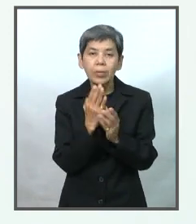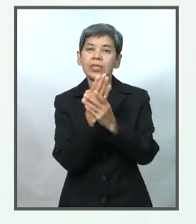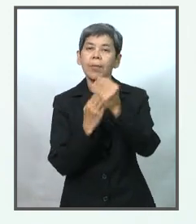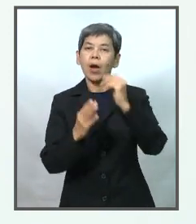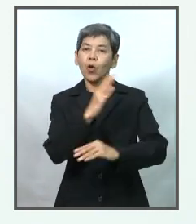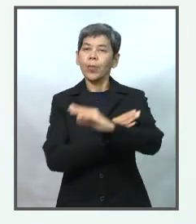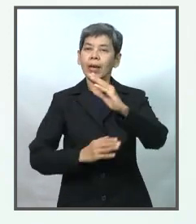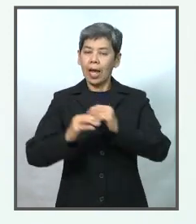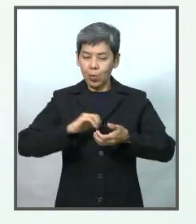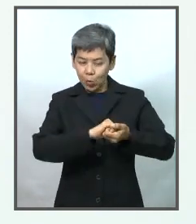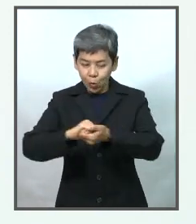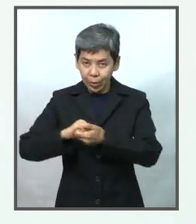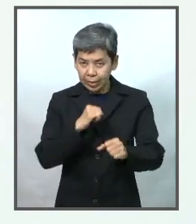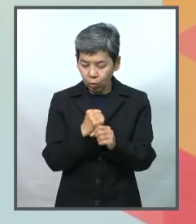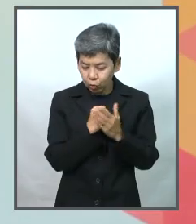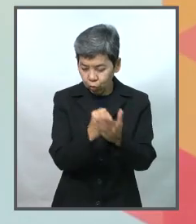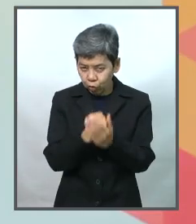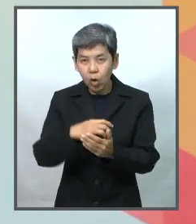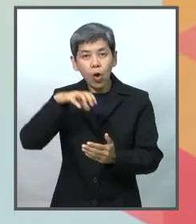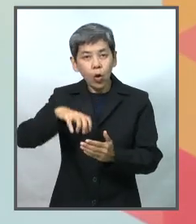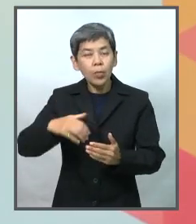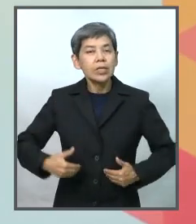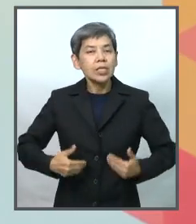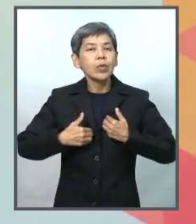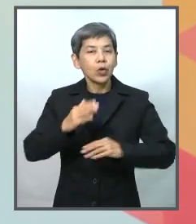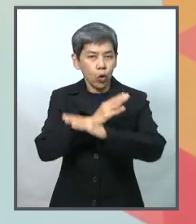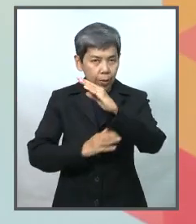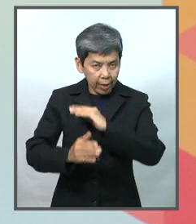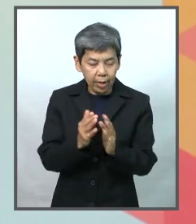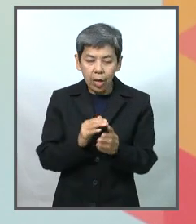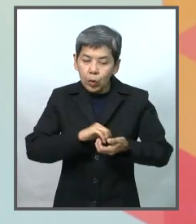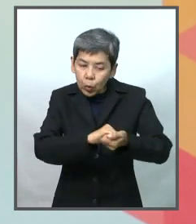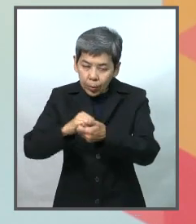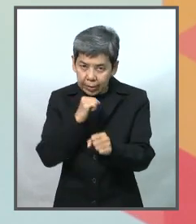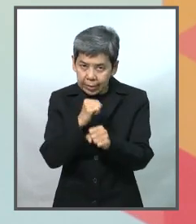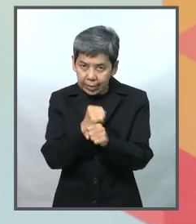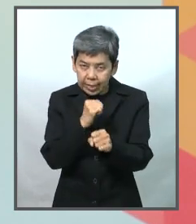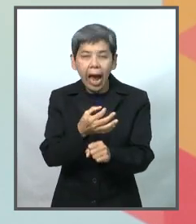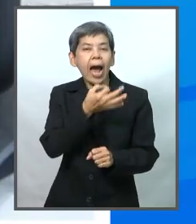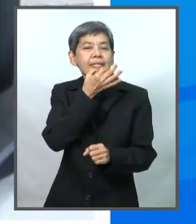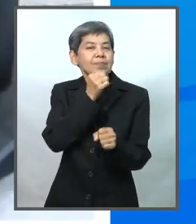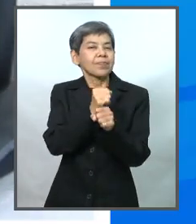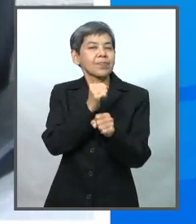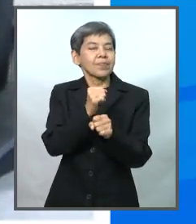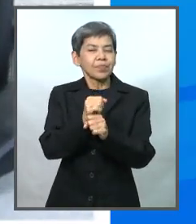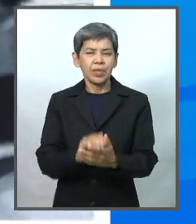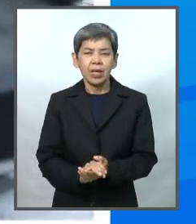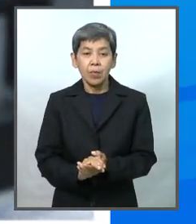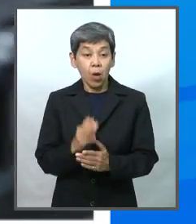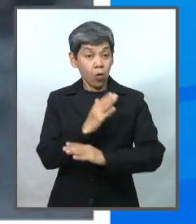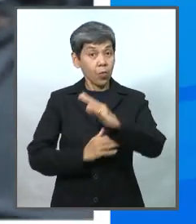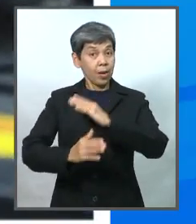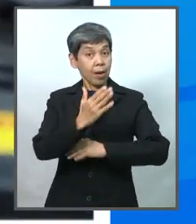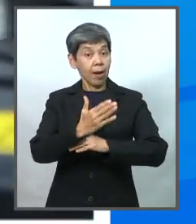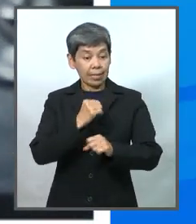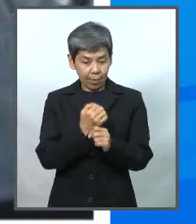ภาคนพิการทุกประเภทแห่งประเทศไทยช่วยกันรวมถึงกรมส่งเสริมพัฒนาคุณภาพชีวิตคนพิการเนี่ย ช่วยกันทำให้เกิดอาชีพขึ้นมาทีนี้พอ